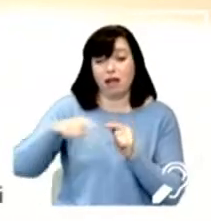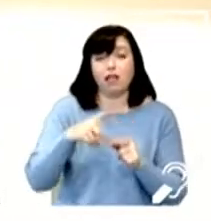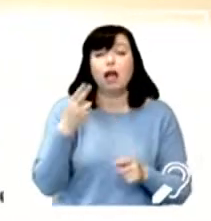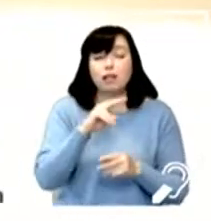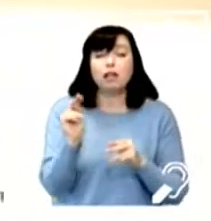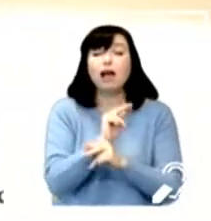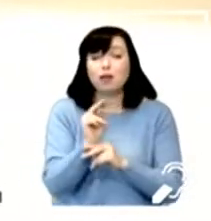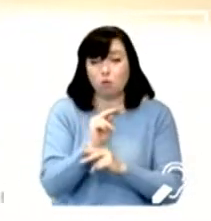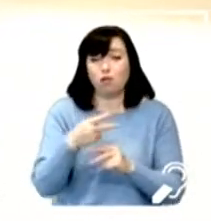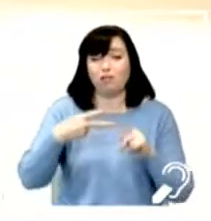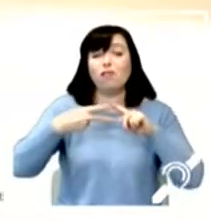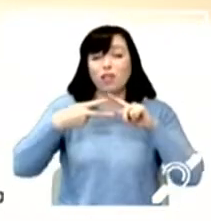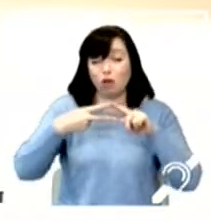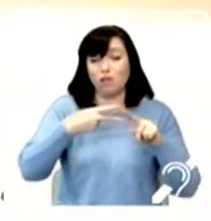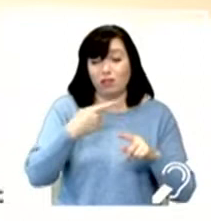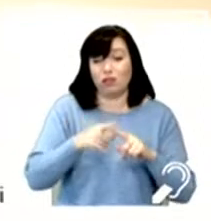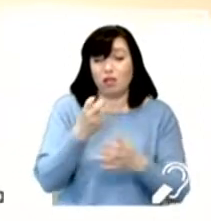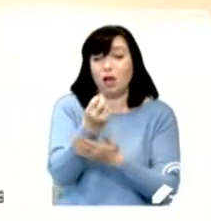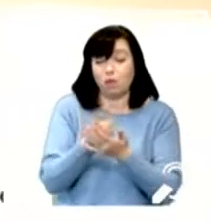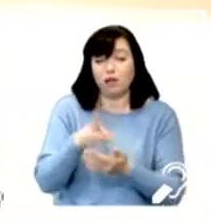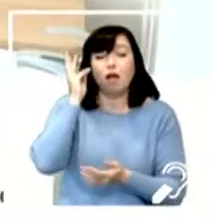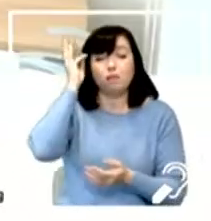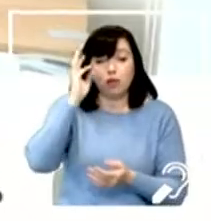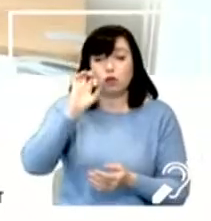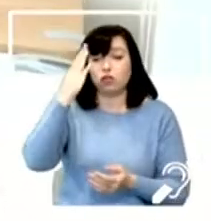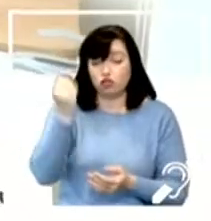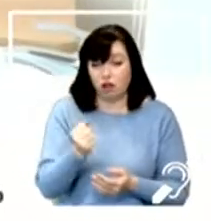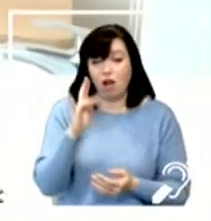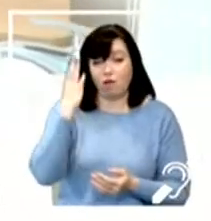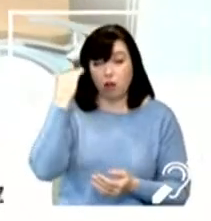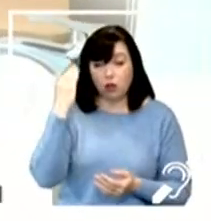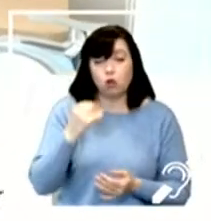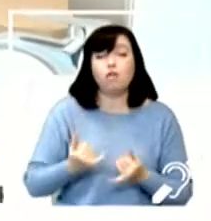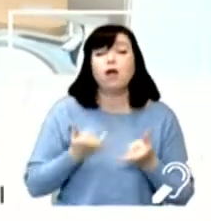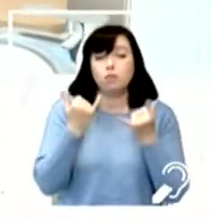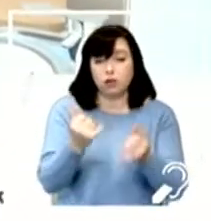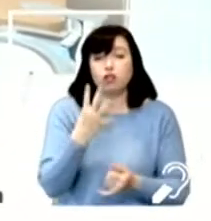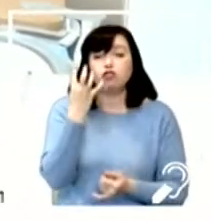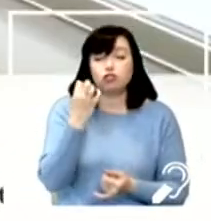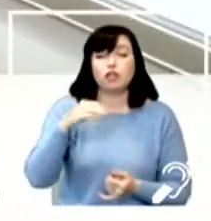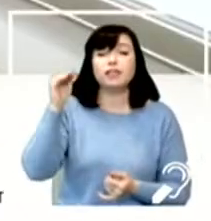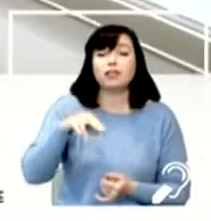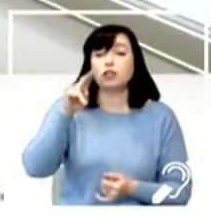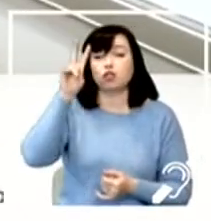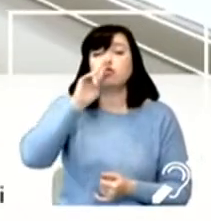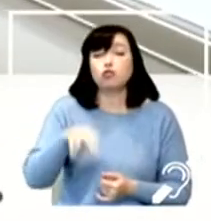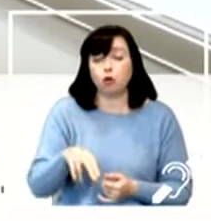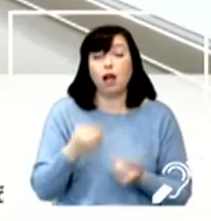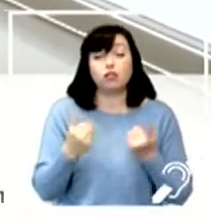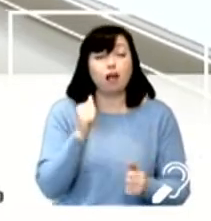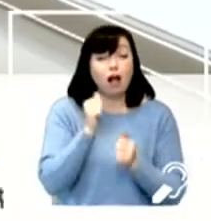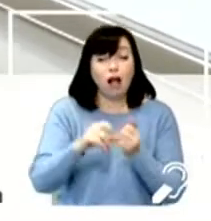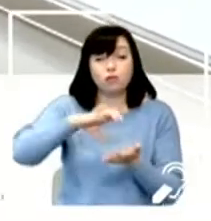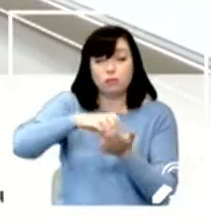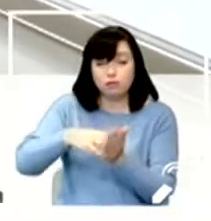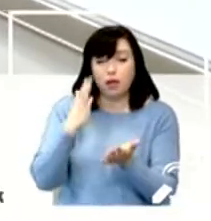renovarea etajului 2 al maternității din Cahul, Ambasada Statelor Unite în Republica Moldova a oferit $400.000. Acum fiecare salon